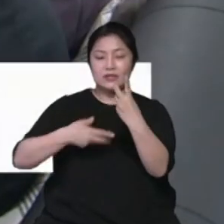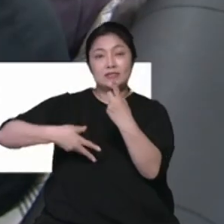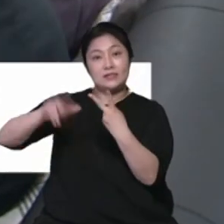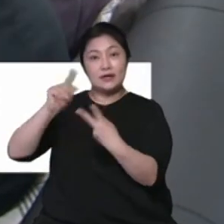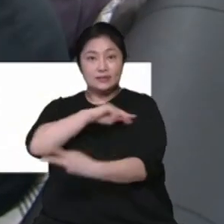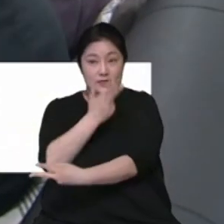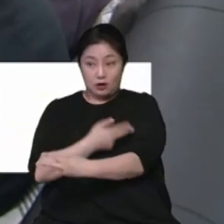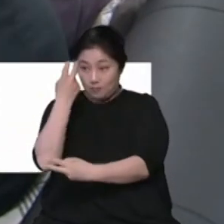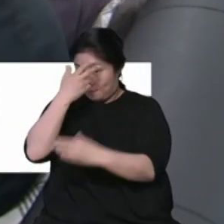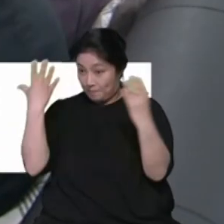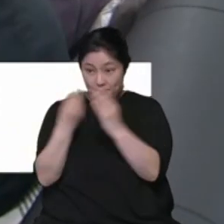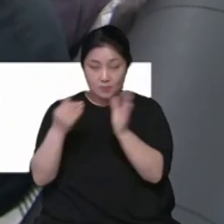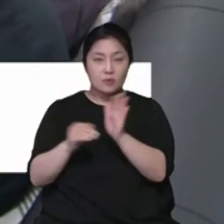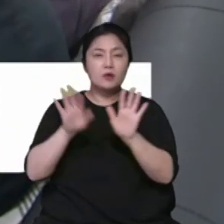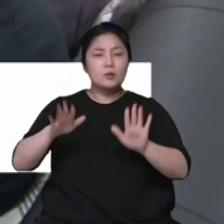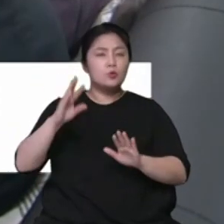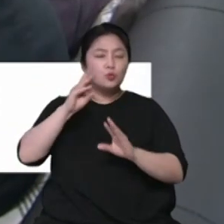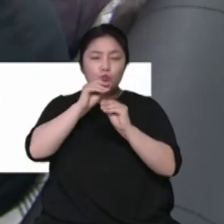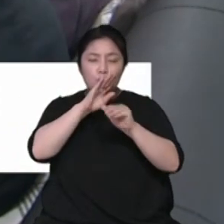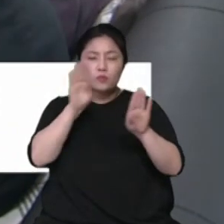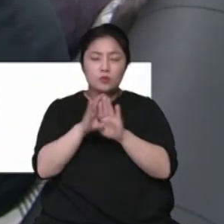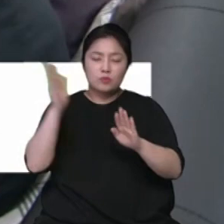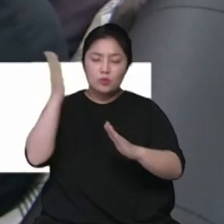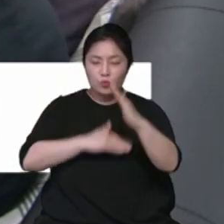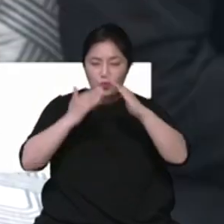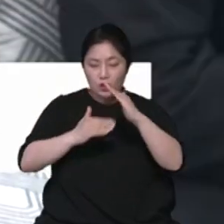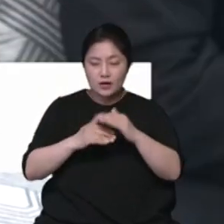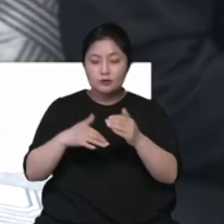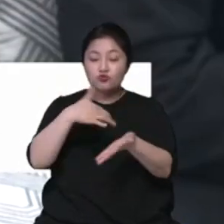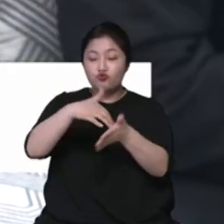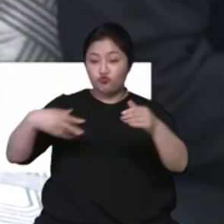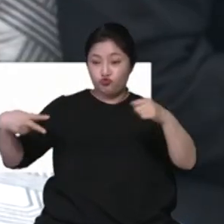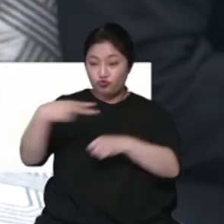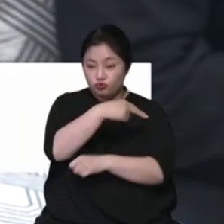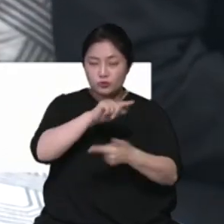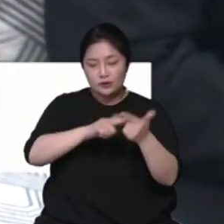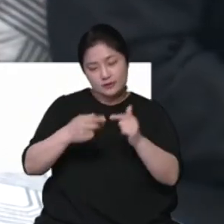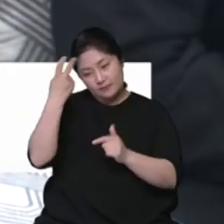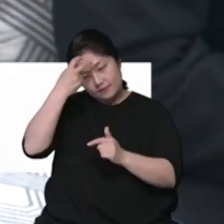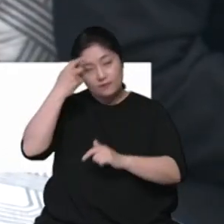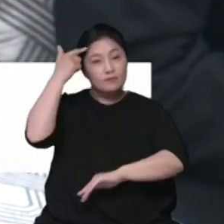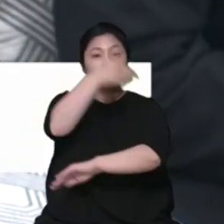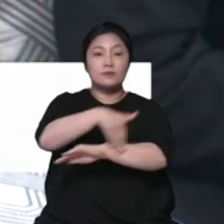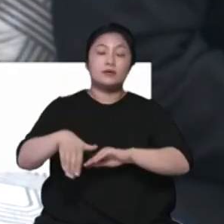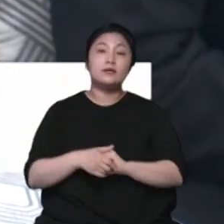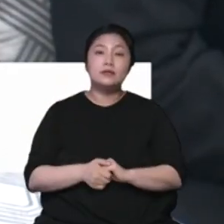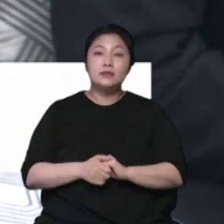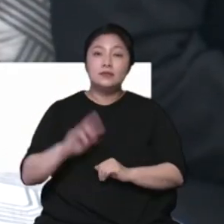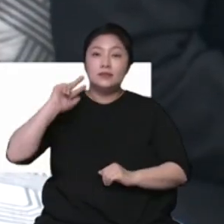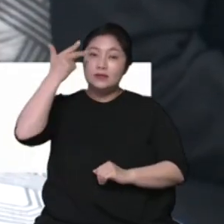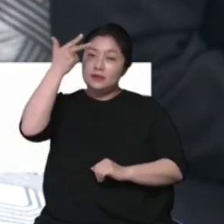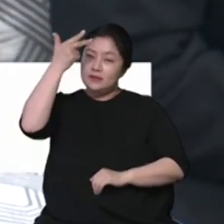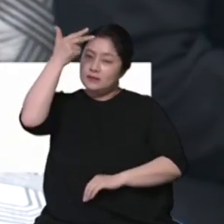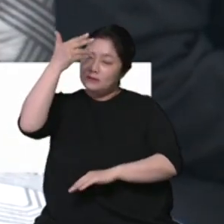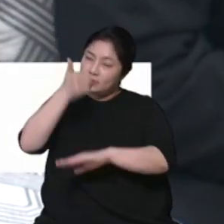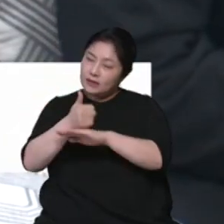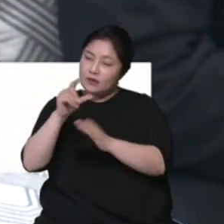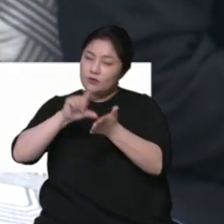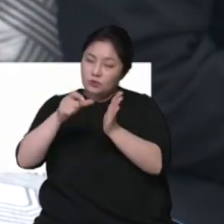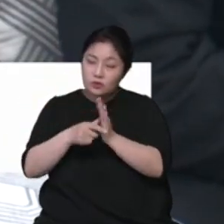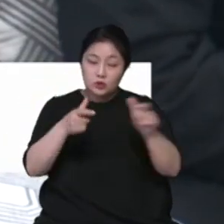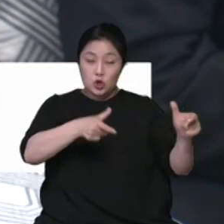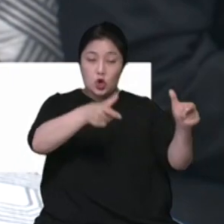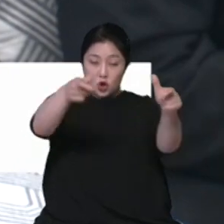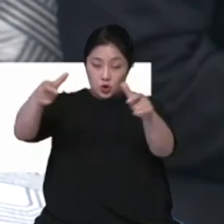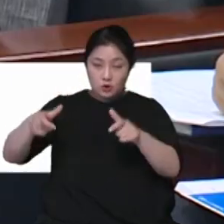자격 심사가 끝나면 이번 주말부터 본격적으로 컷오프 대상자 선정에 들어갑니다. 다음 주 후반쯤 각